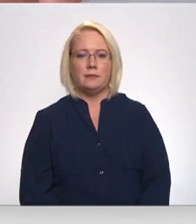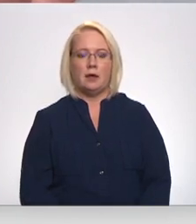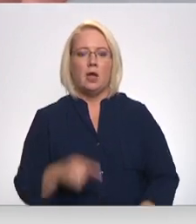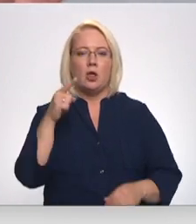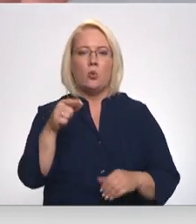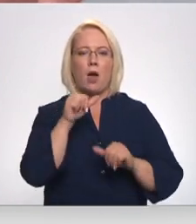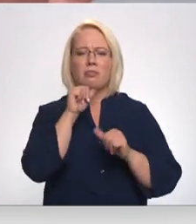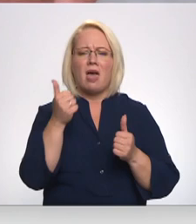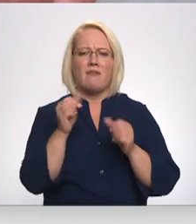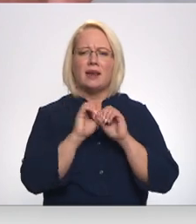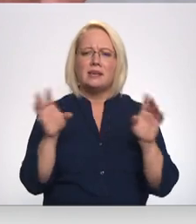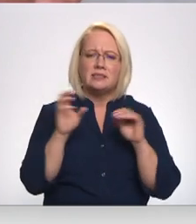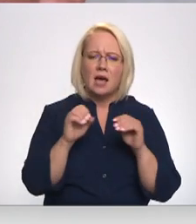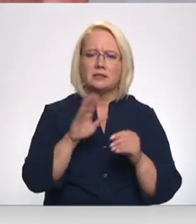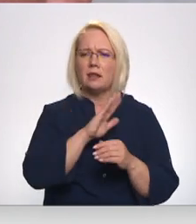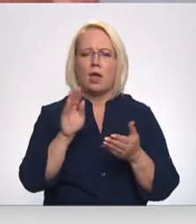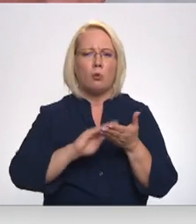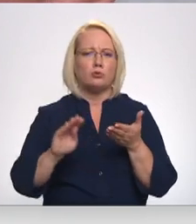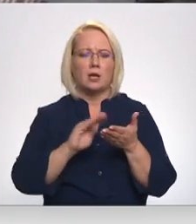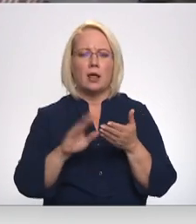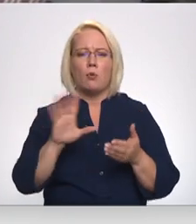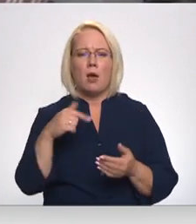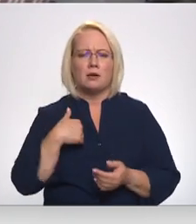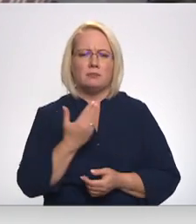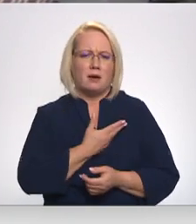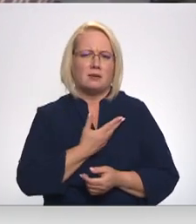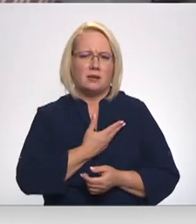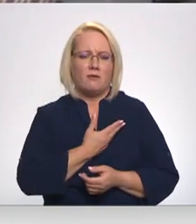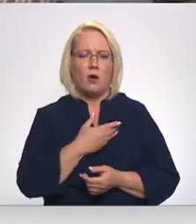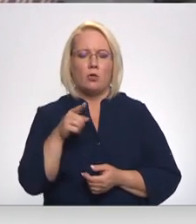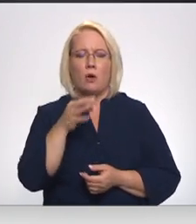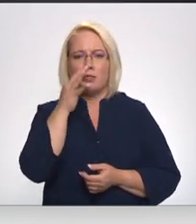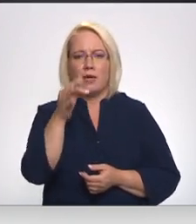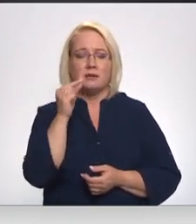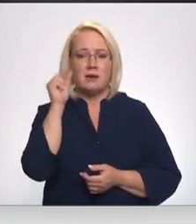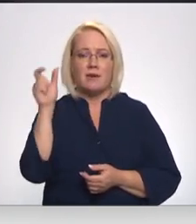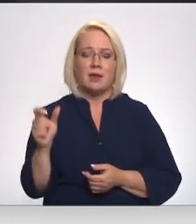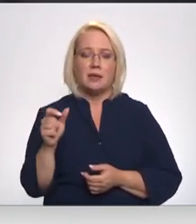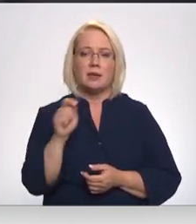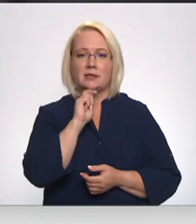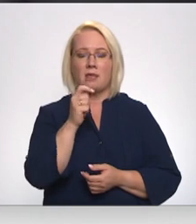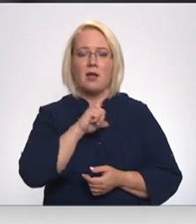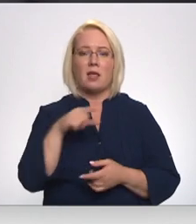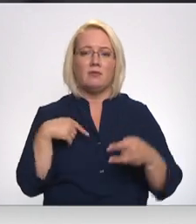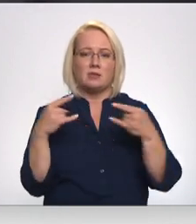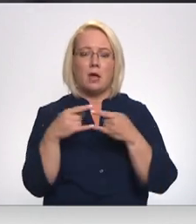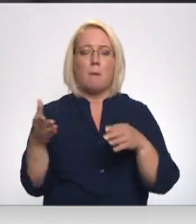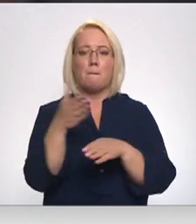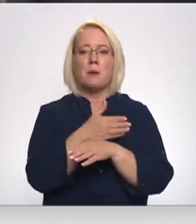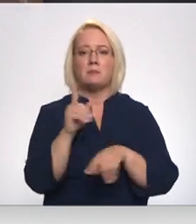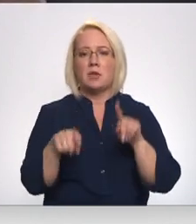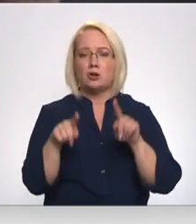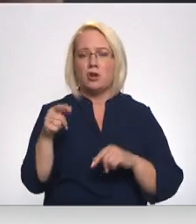To nevar ne izstāstīt, ne uzrakstīt, kas gājas pāri manai mugurai. Tā Ēriks Tomsons teica intervijā Latvijas televīzijai pirms dažiem gadiem